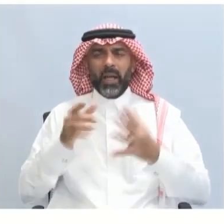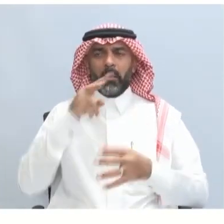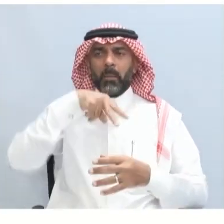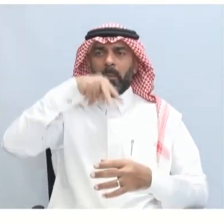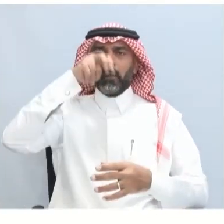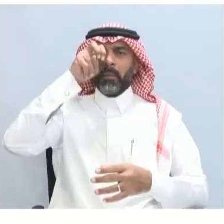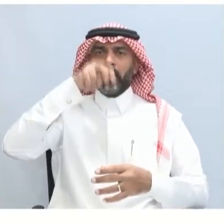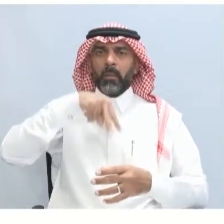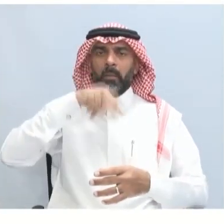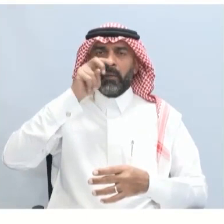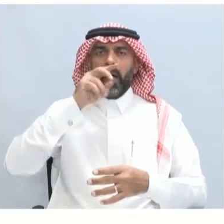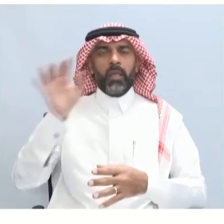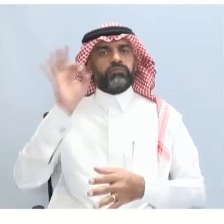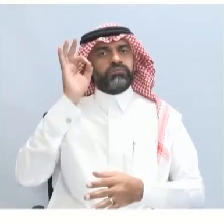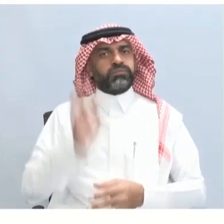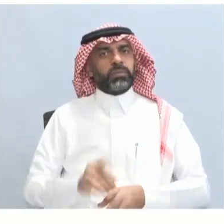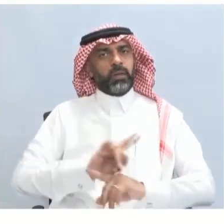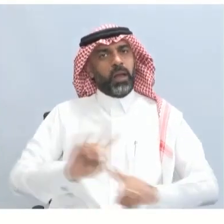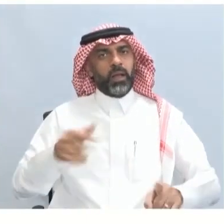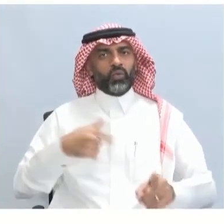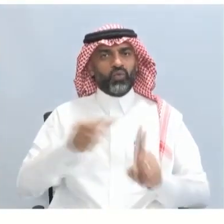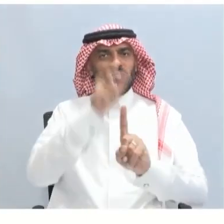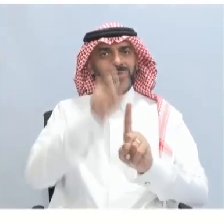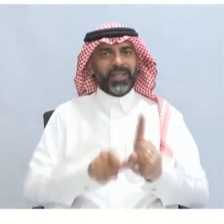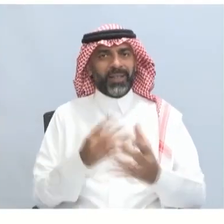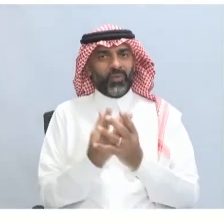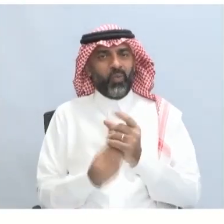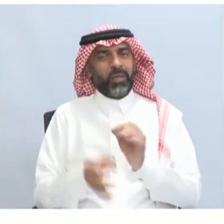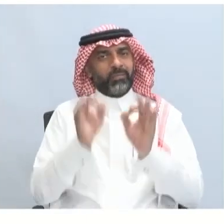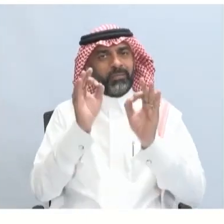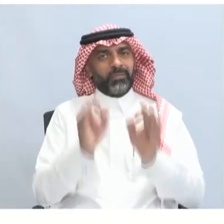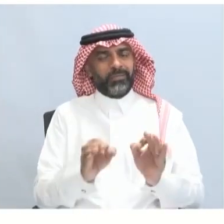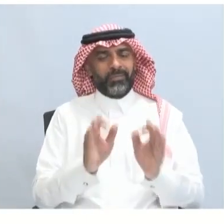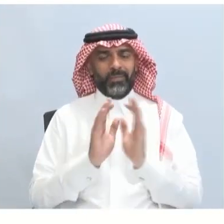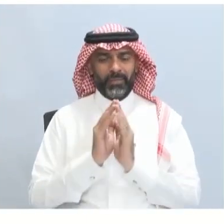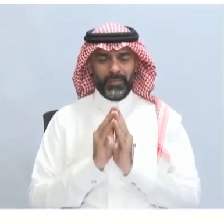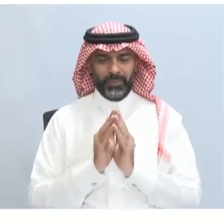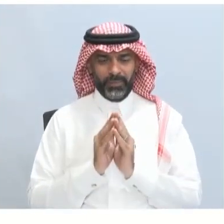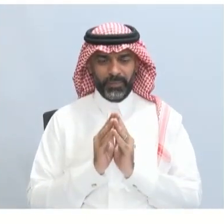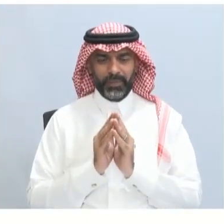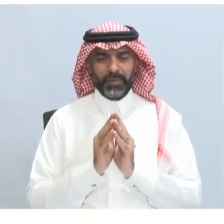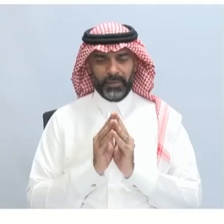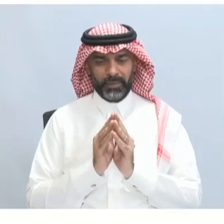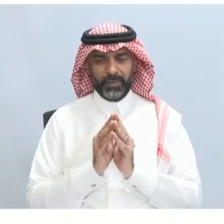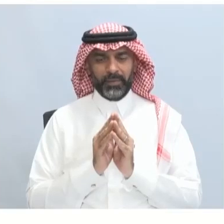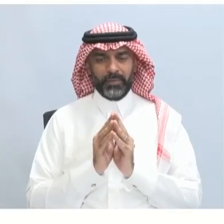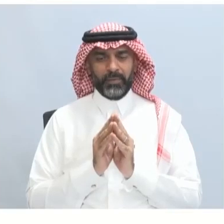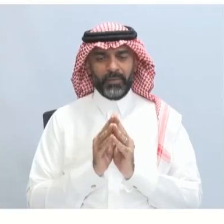التنفس تثبت الولاده بشهاده الميلاد المستخرجه من سجلات الاحوال المدنيه المعده